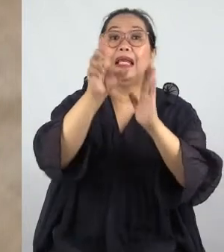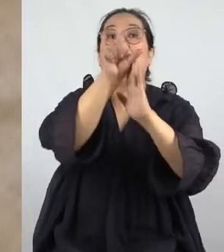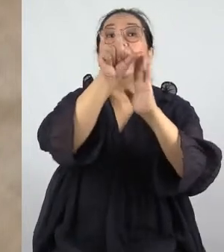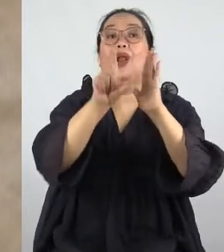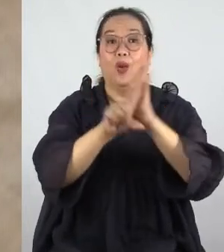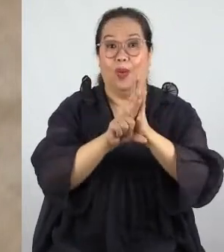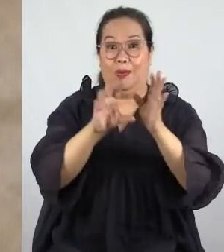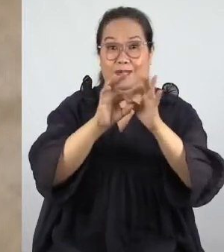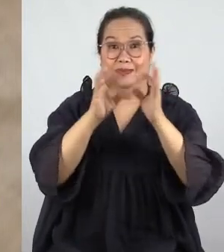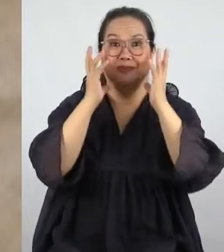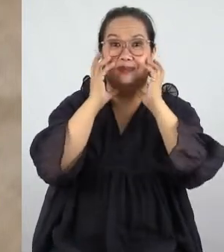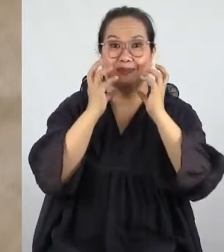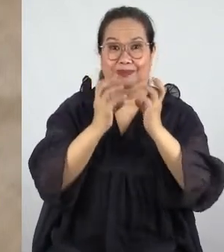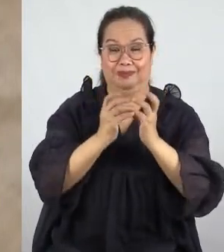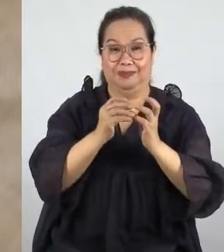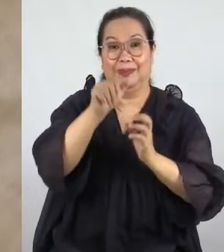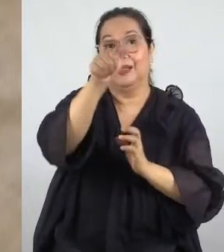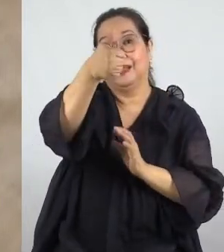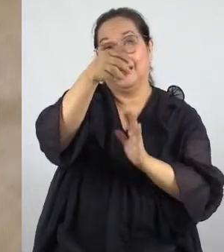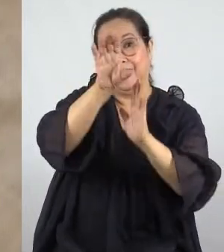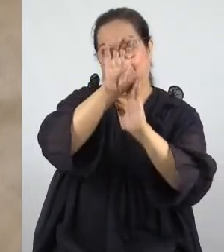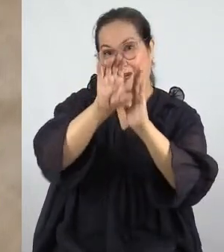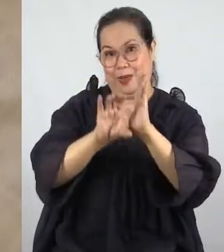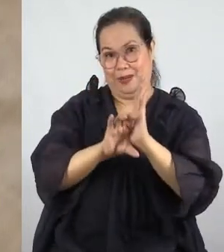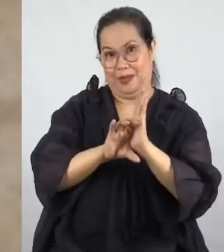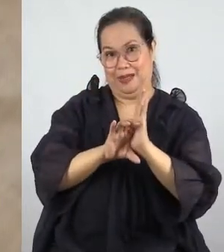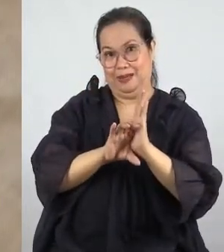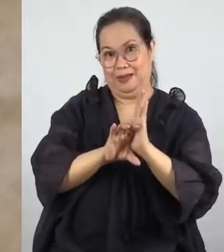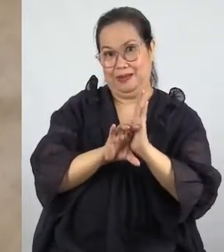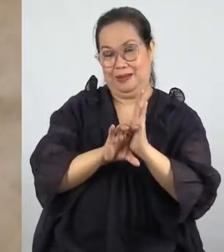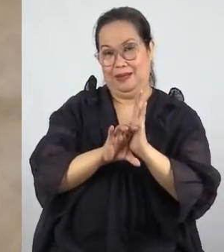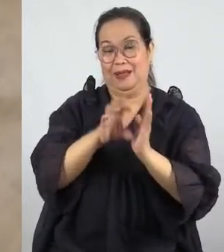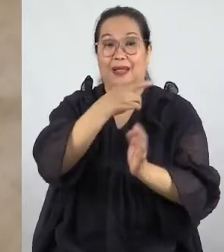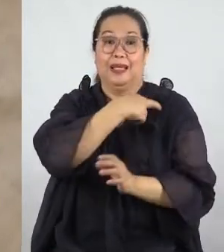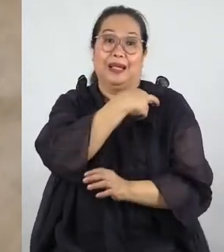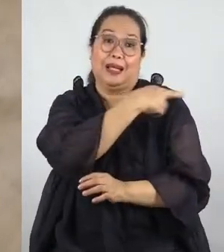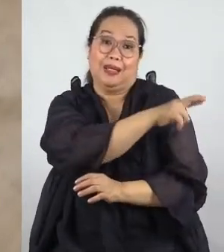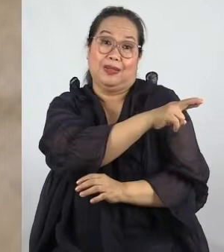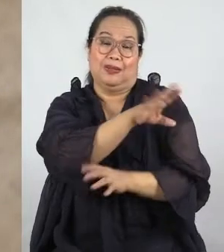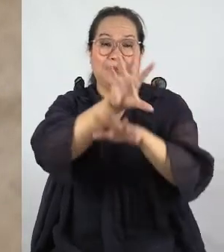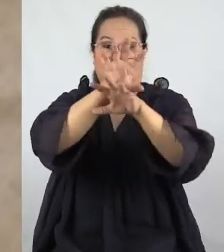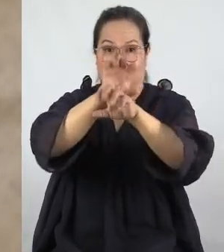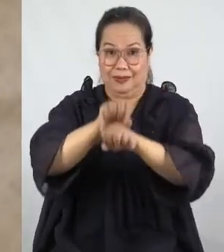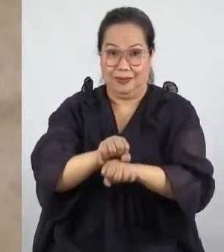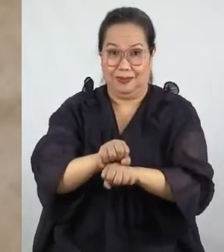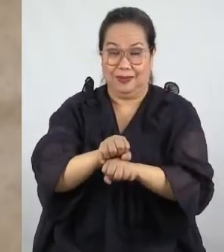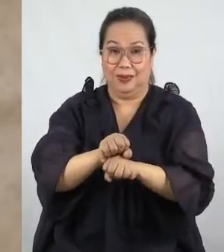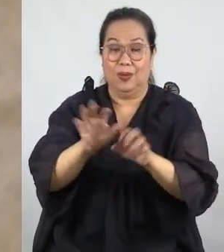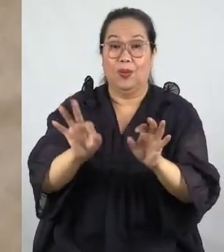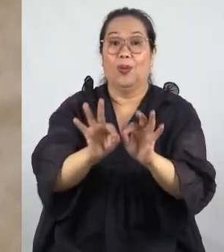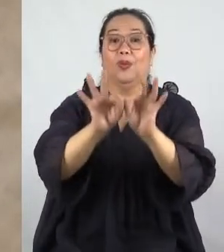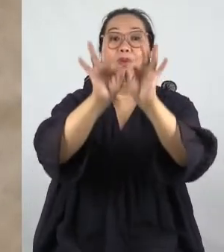Moises, sa Mosaic Law, sa relihiyon, sa ritual, sa sakramento.